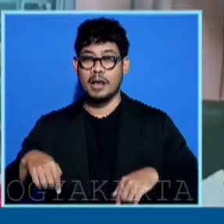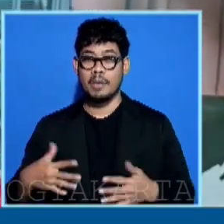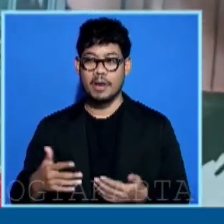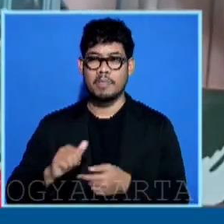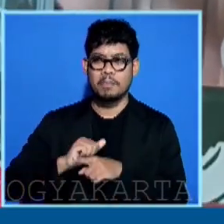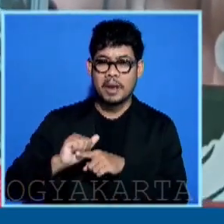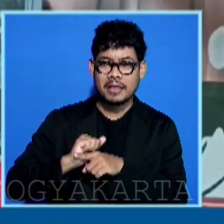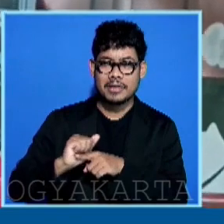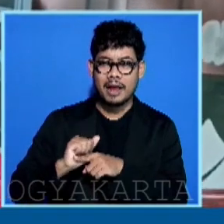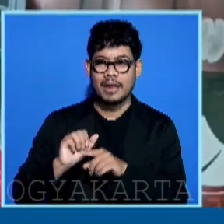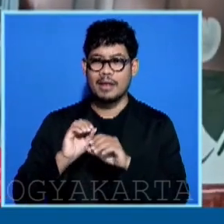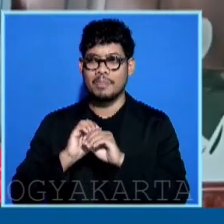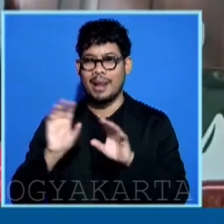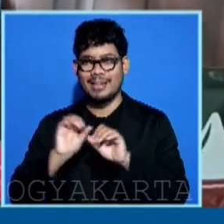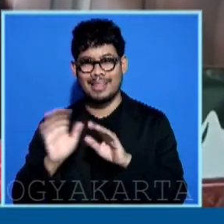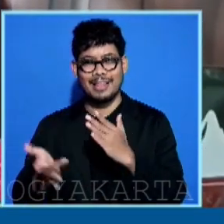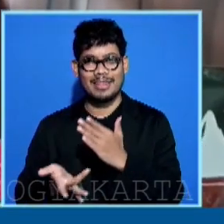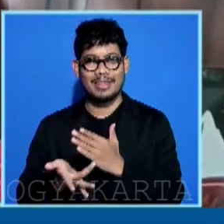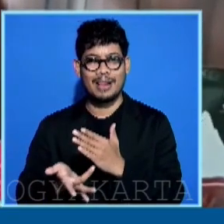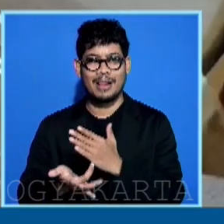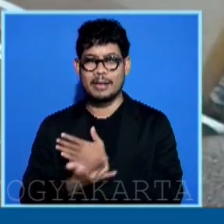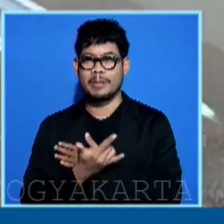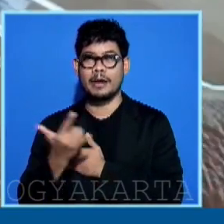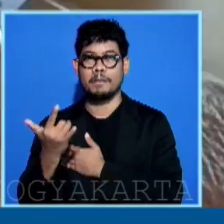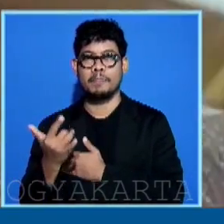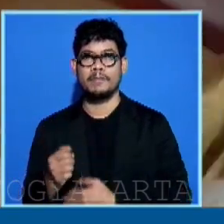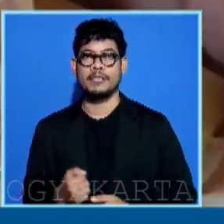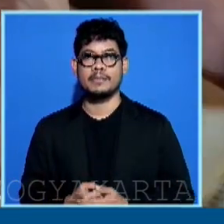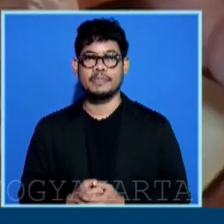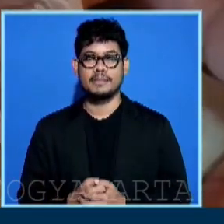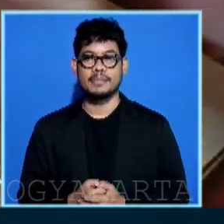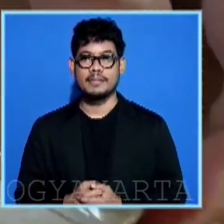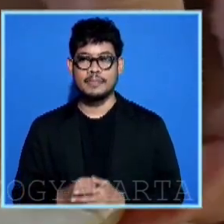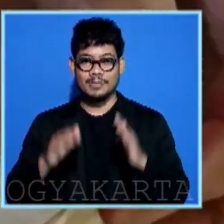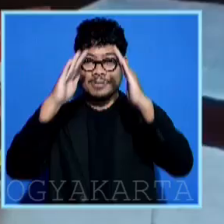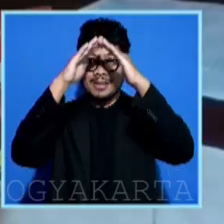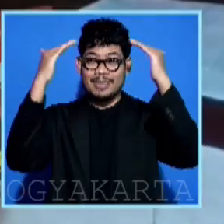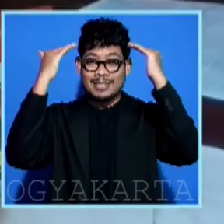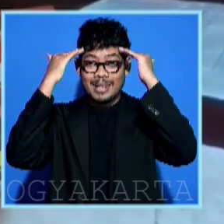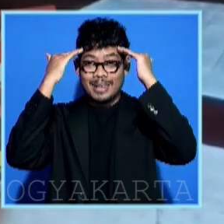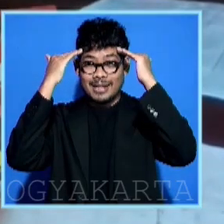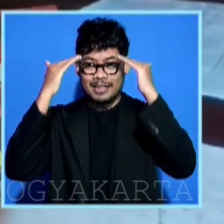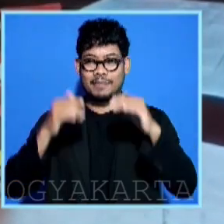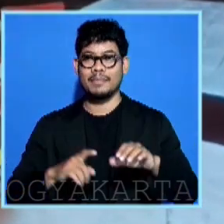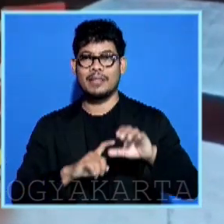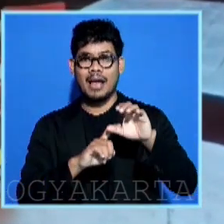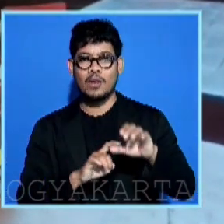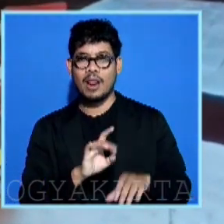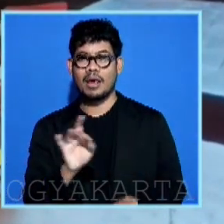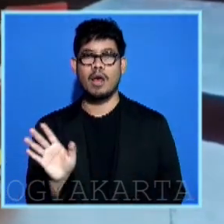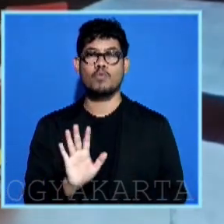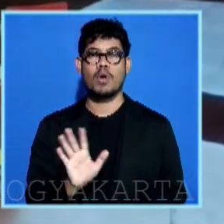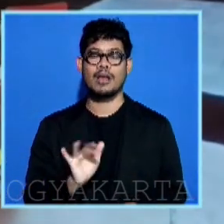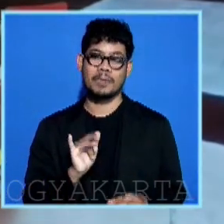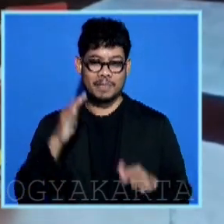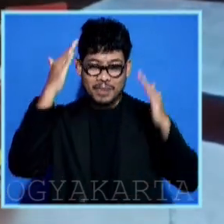marketing Kani ajek kadang Tani moten ngendelaken pihak Sanes kangkenaken produkipun kopi menure gad